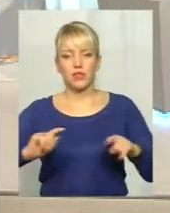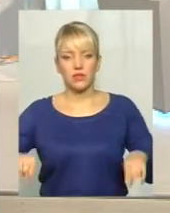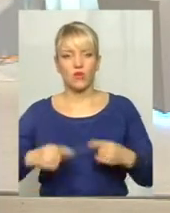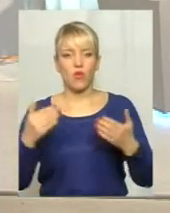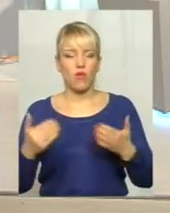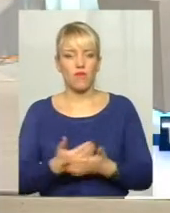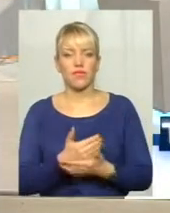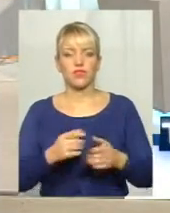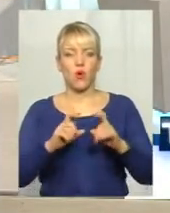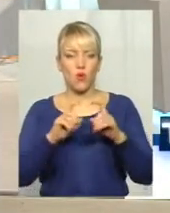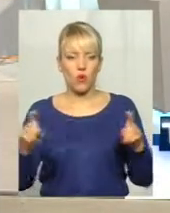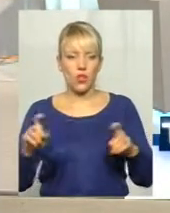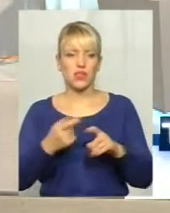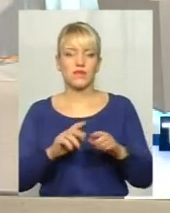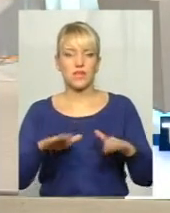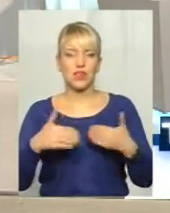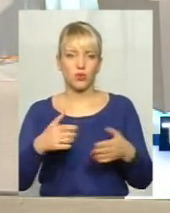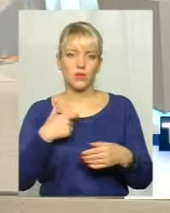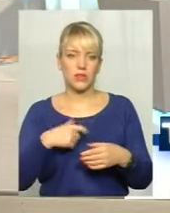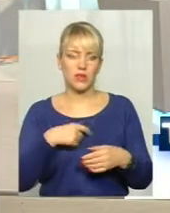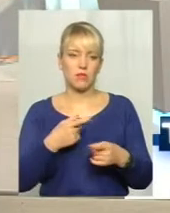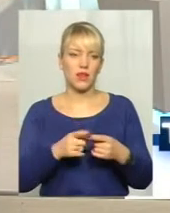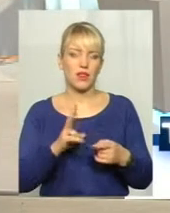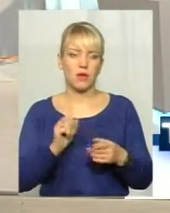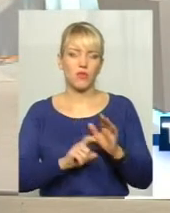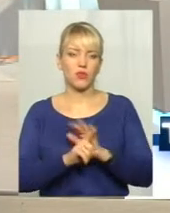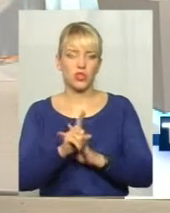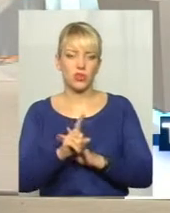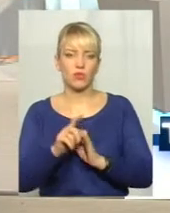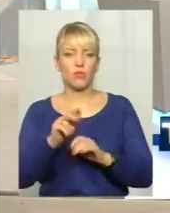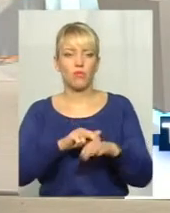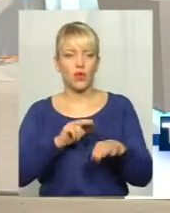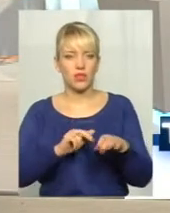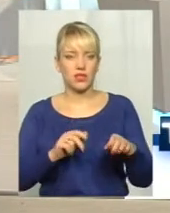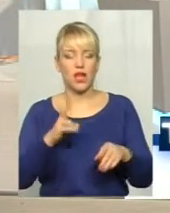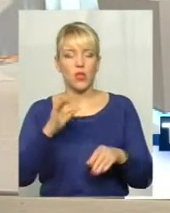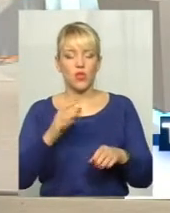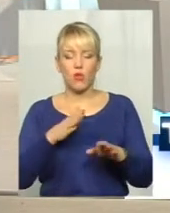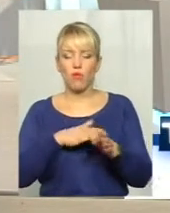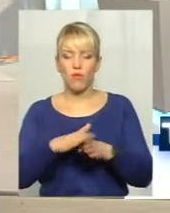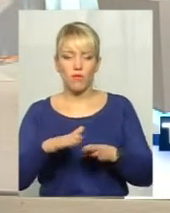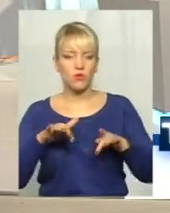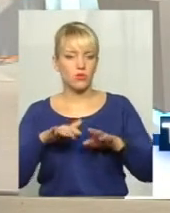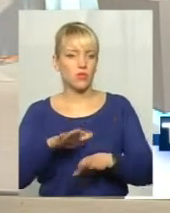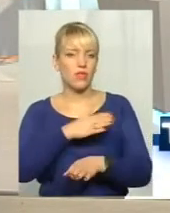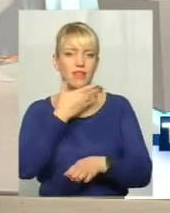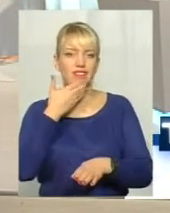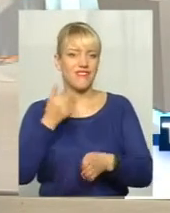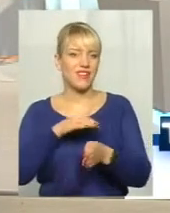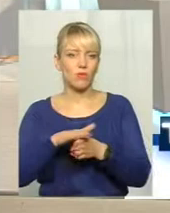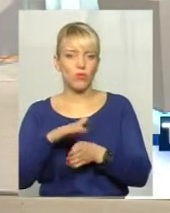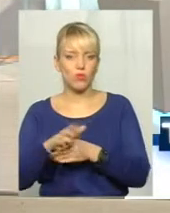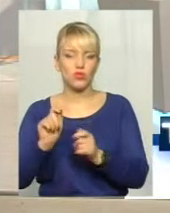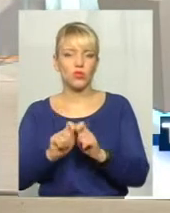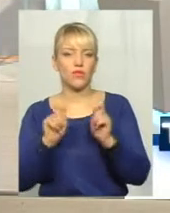органів зарекомендувала себе добре, як мінімум, на прикладі поліції, на початку. Але повністю процедура не відбулася відкриття нових